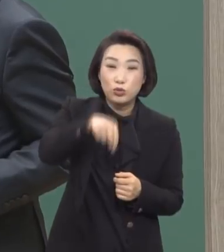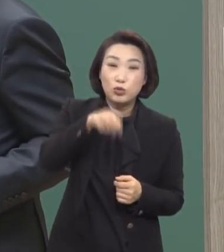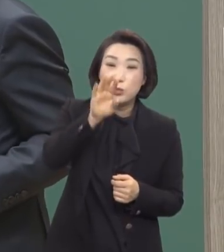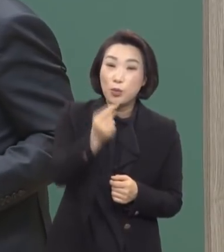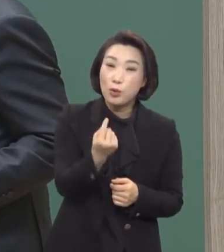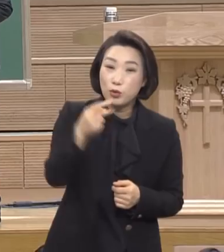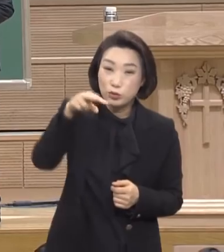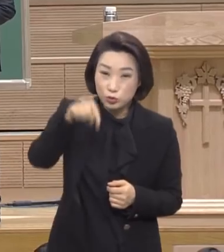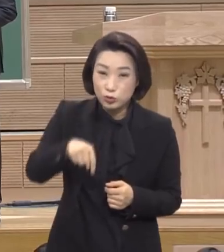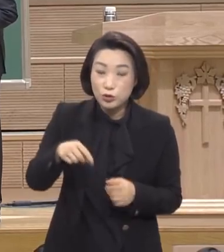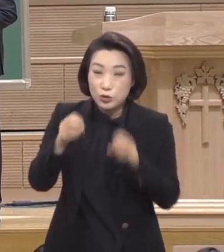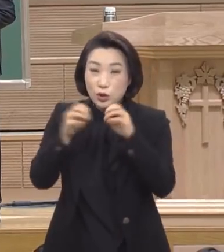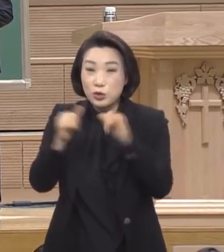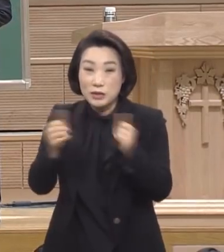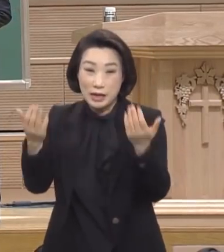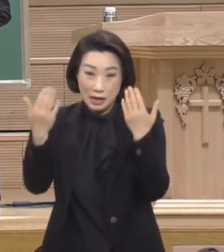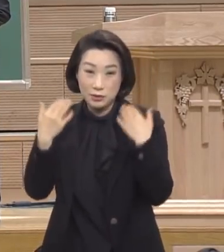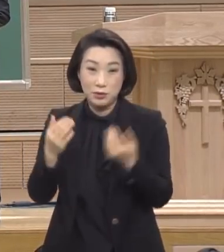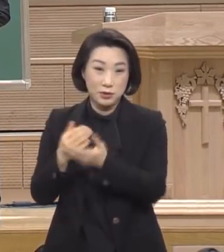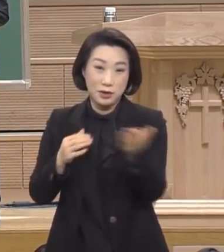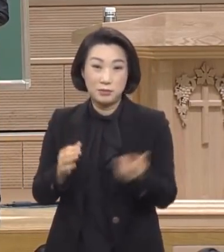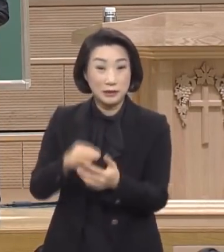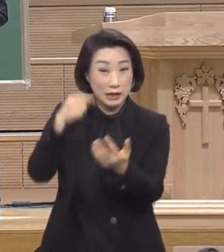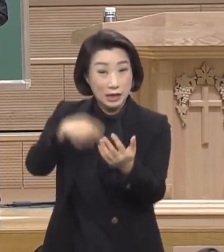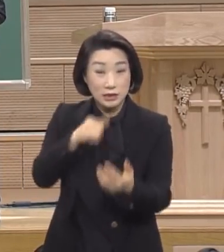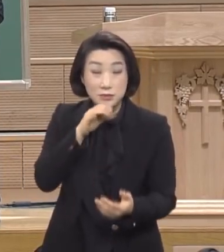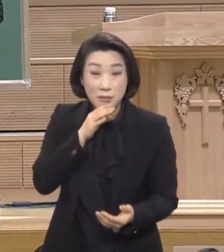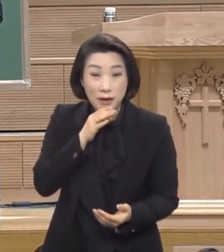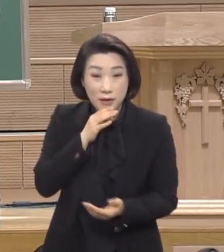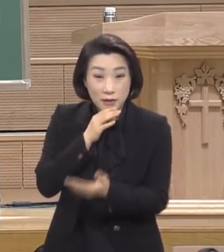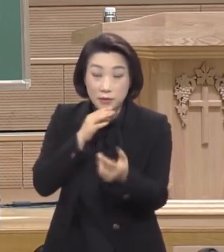공부할 때 가르쳤는데 이